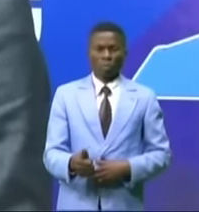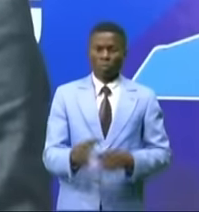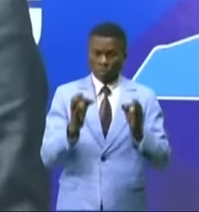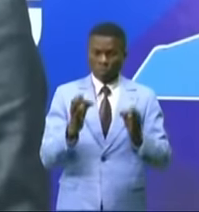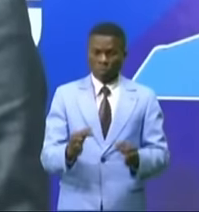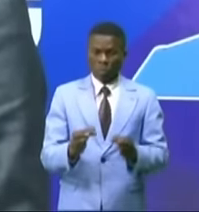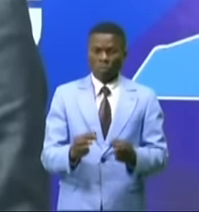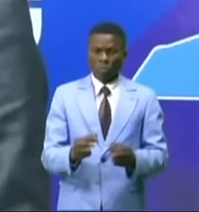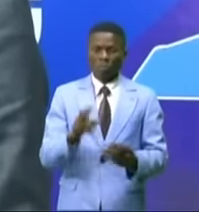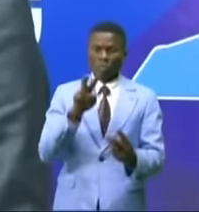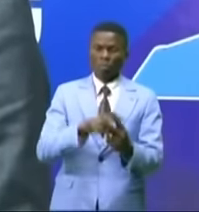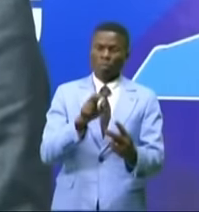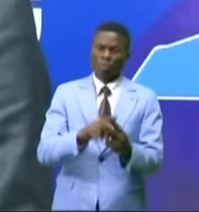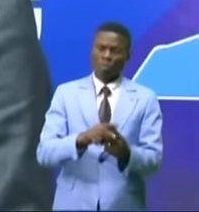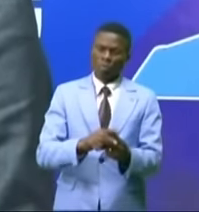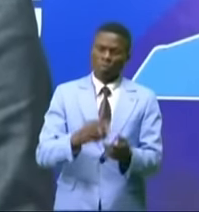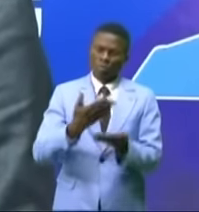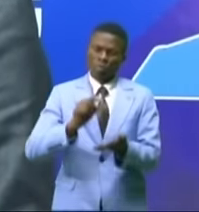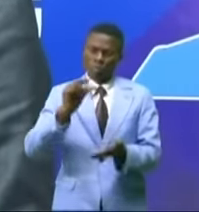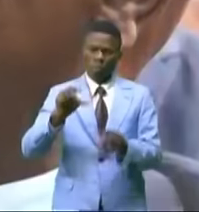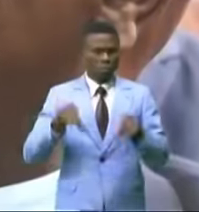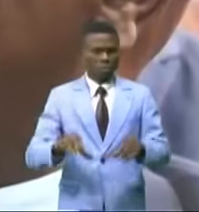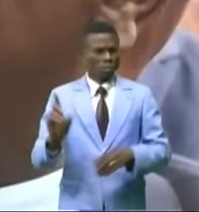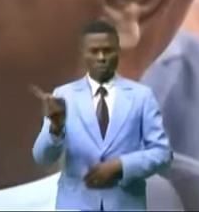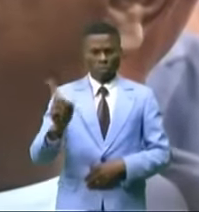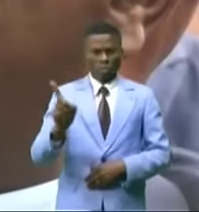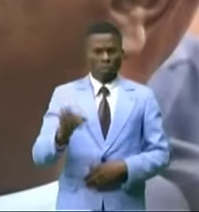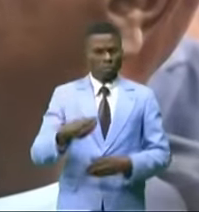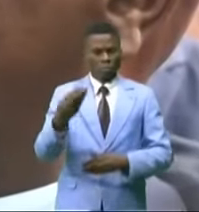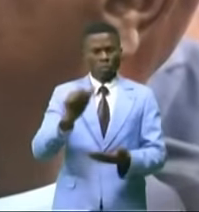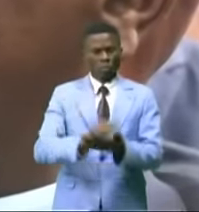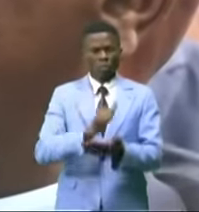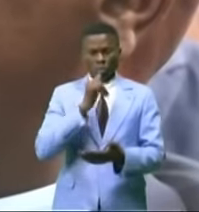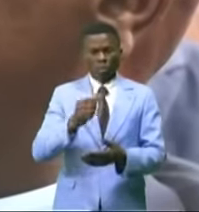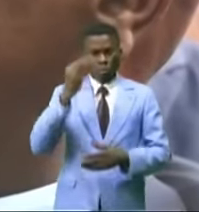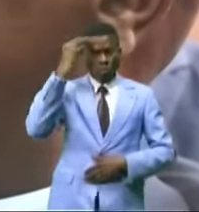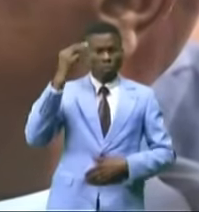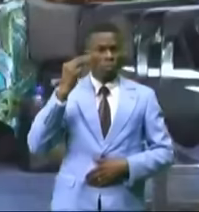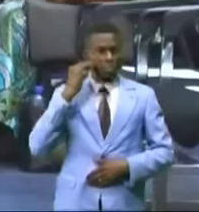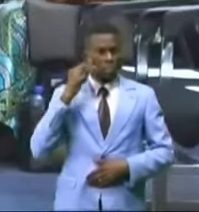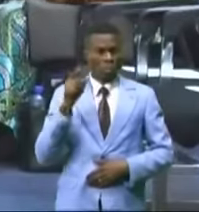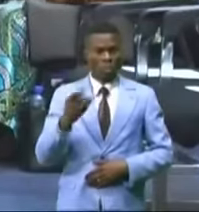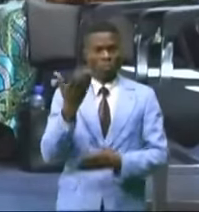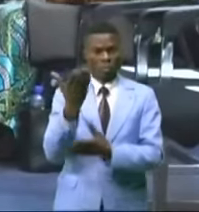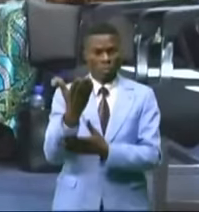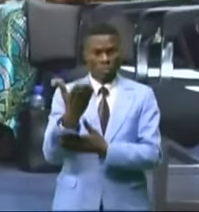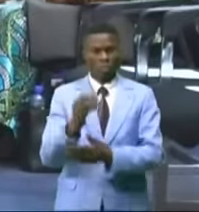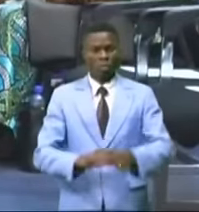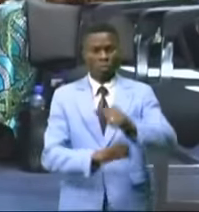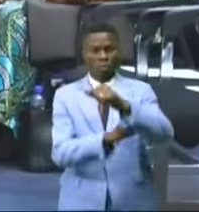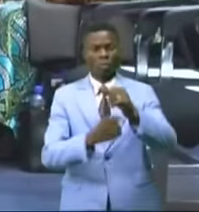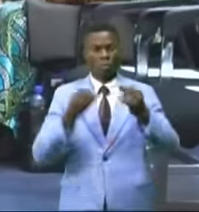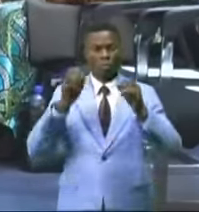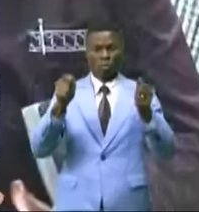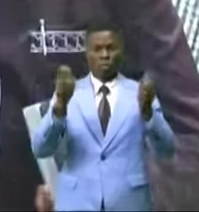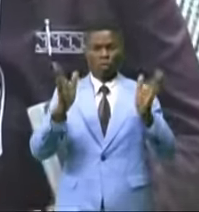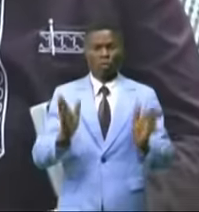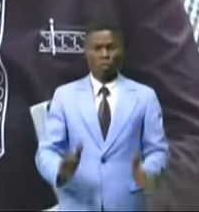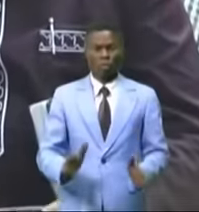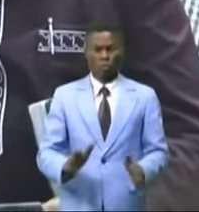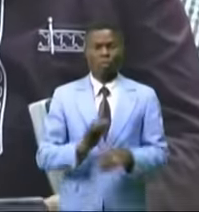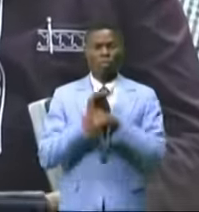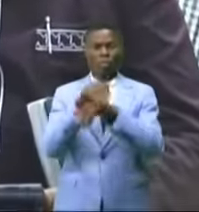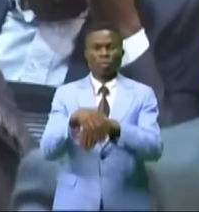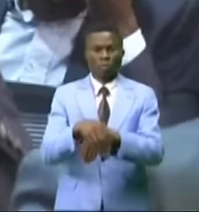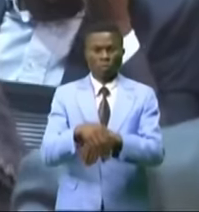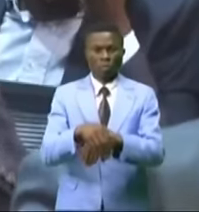qui peuvent garder ne fût-ce qu'une petite portion de notre territoire. Ici, Patrick Muyaya Katembwe sollicite l'appui médiatique aussi, l'engagement